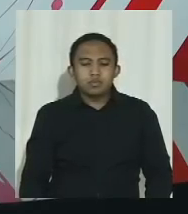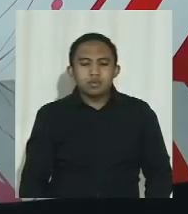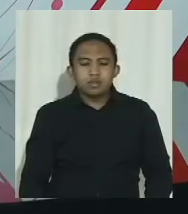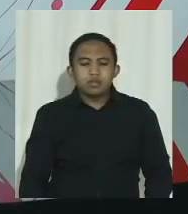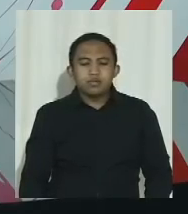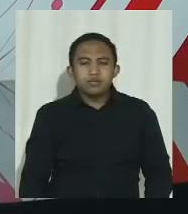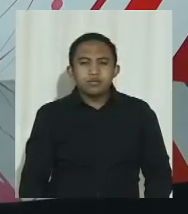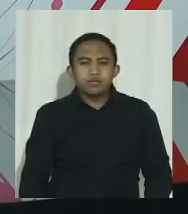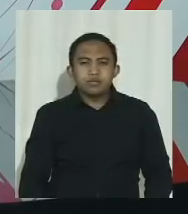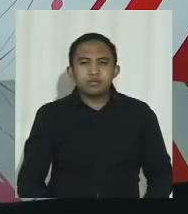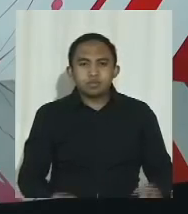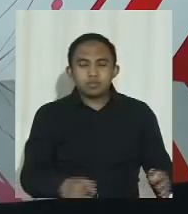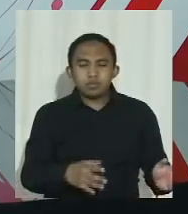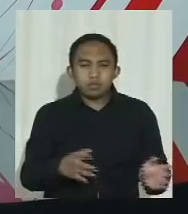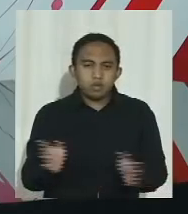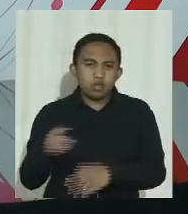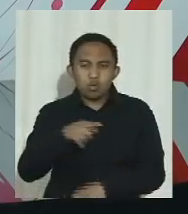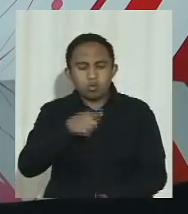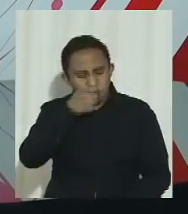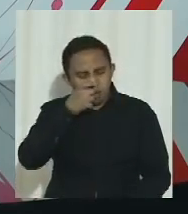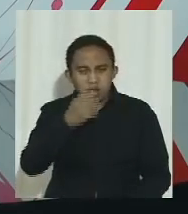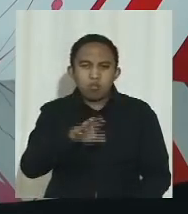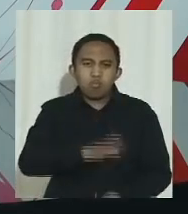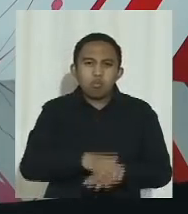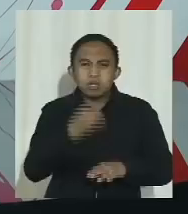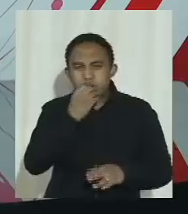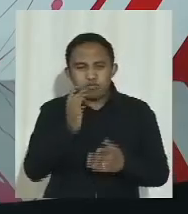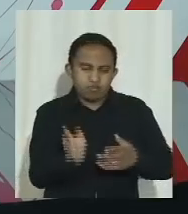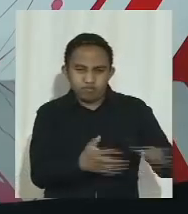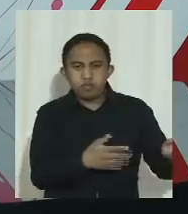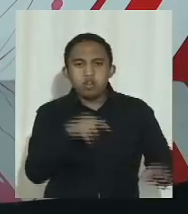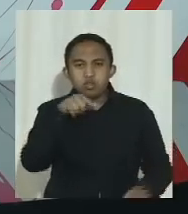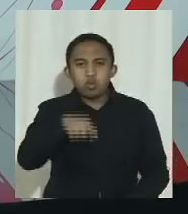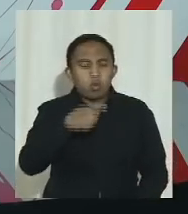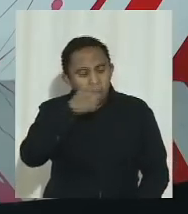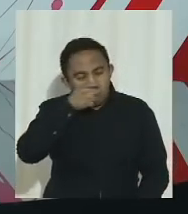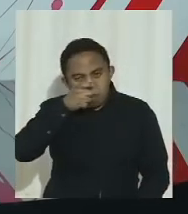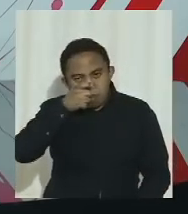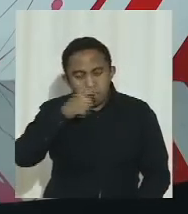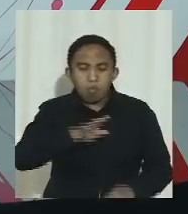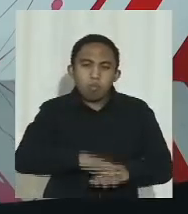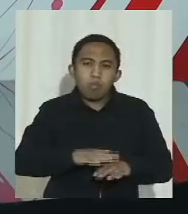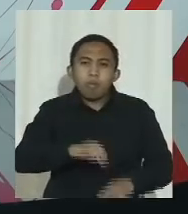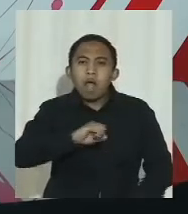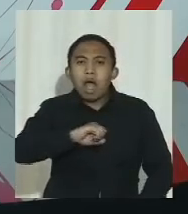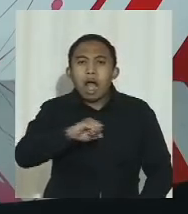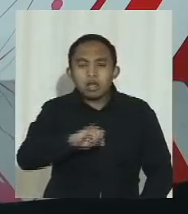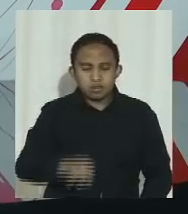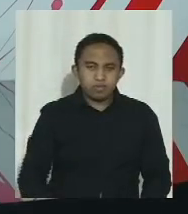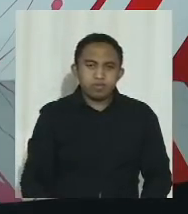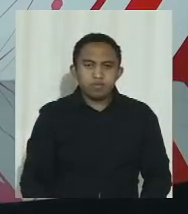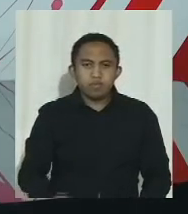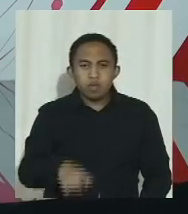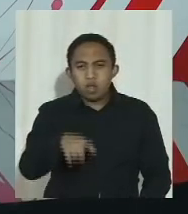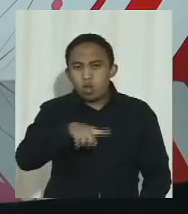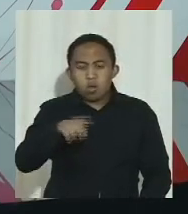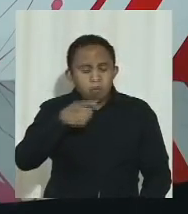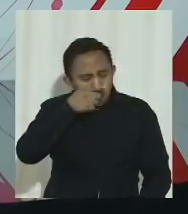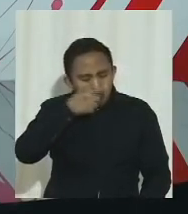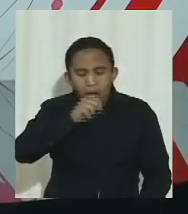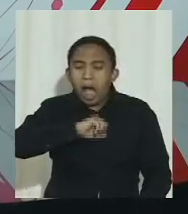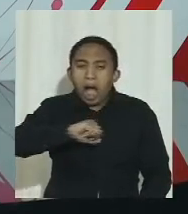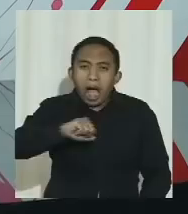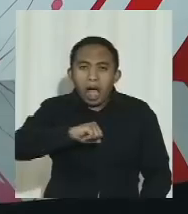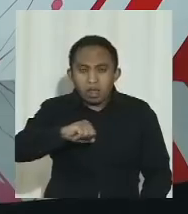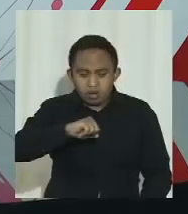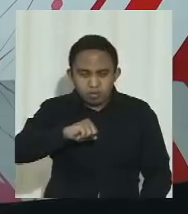Fanaramaso ara-barotra izay fa eo amin'ny fanaramaso arakasa kosa ao anatin'ny enim-bolana no fotoana anaovan'ireo mpanaramaso ny asana ny inspecteur